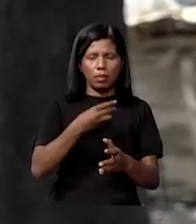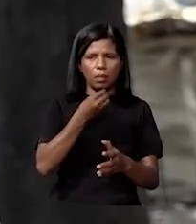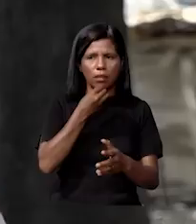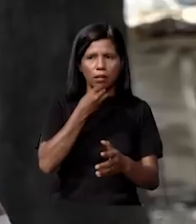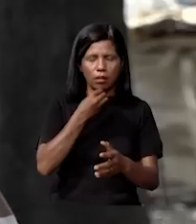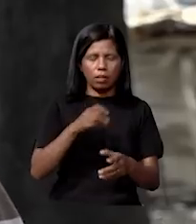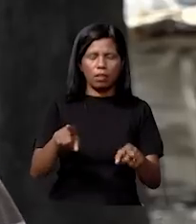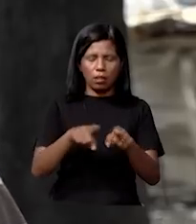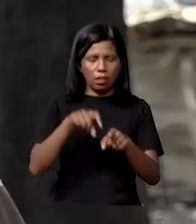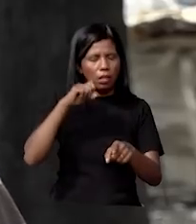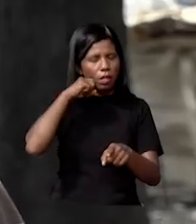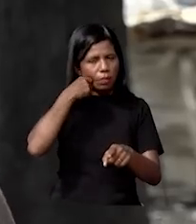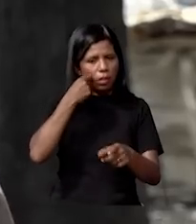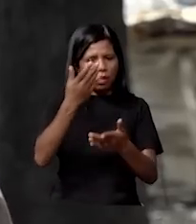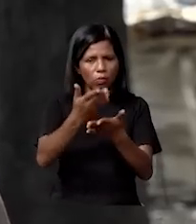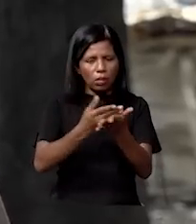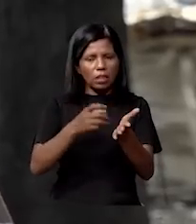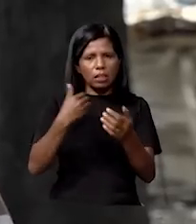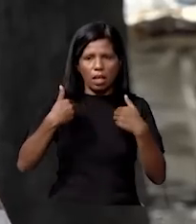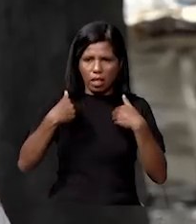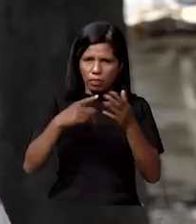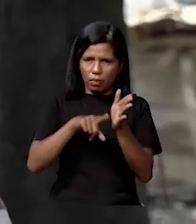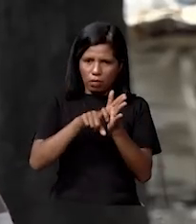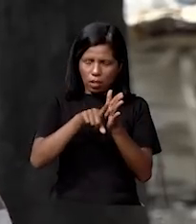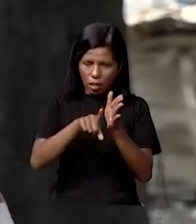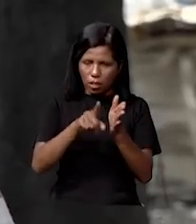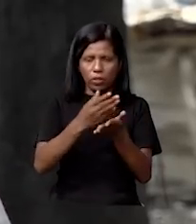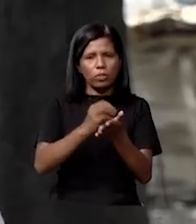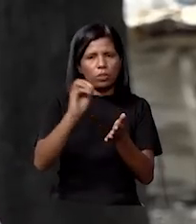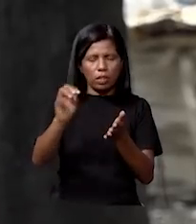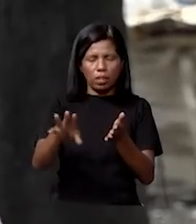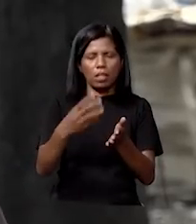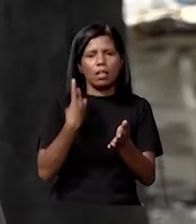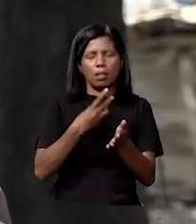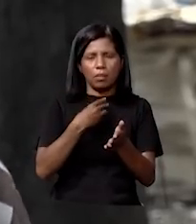apel mosane sang kuat te ularat be sirbe